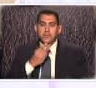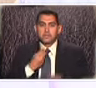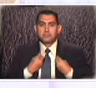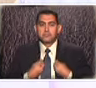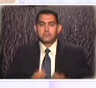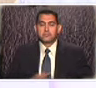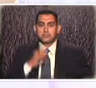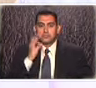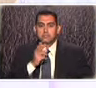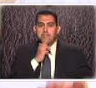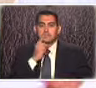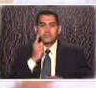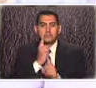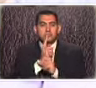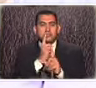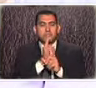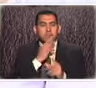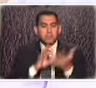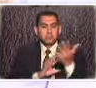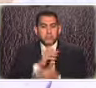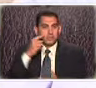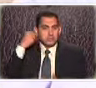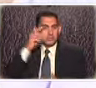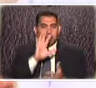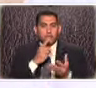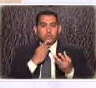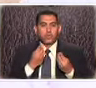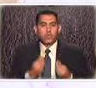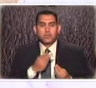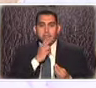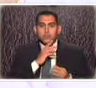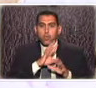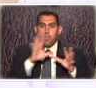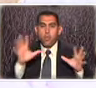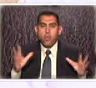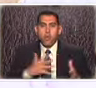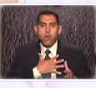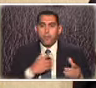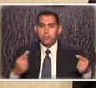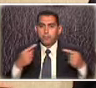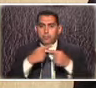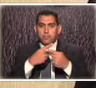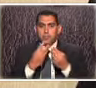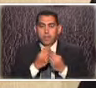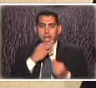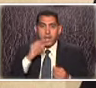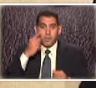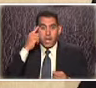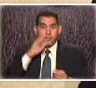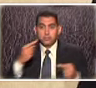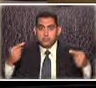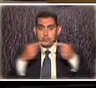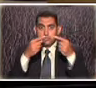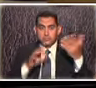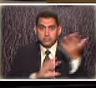ننظر الى المساله من منطلق انه روح واقعيه مش تضد مش تضد